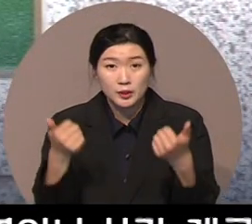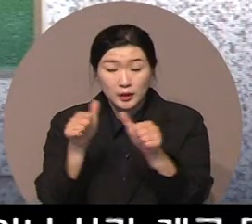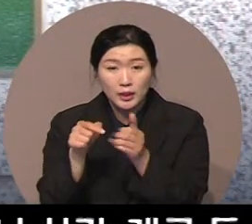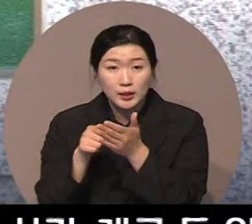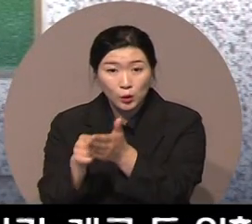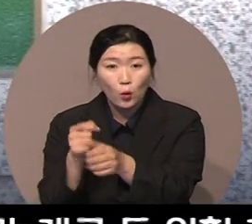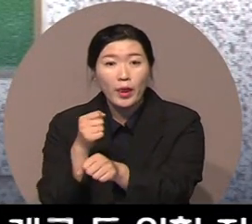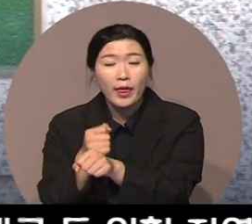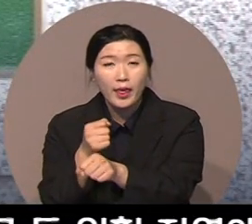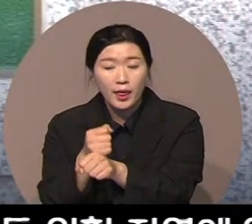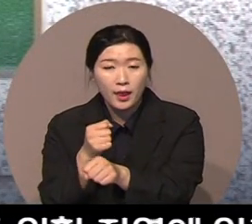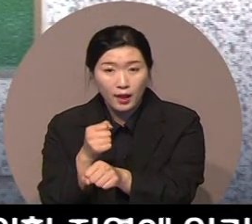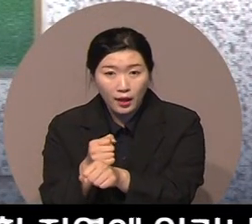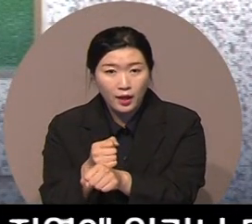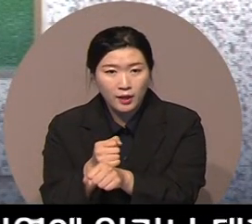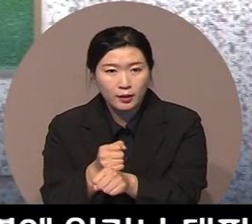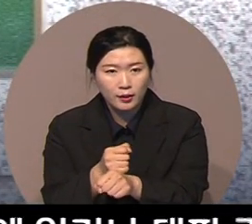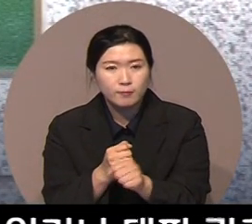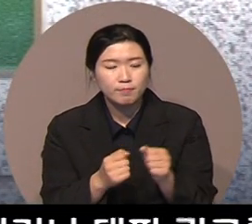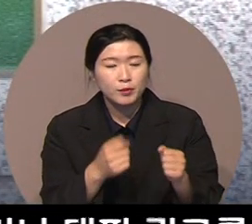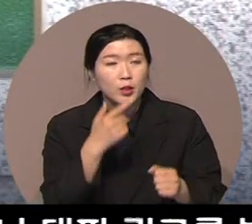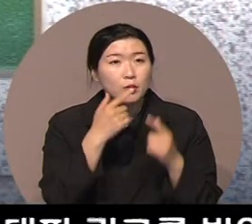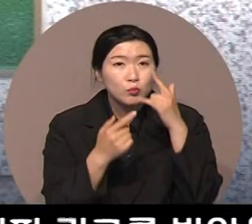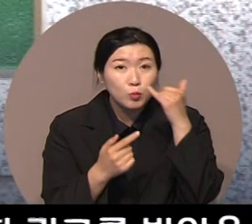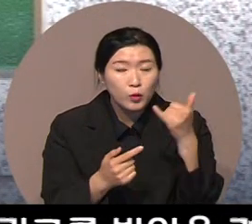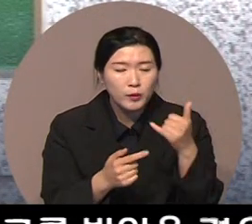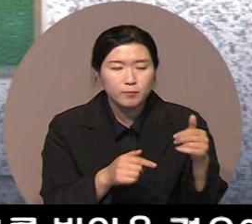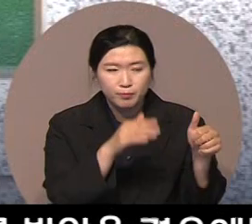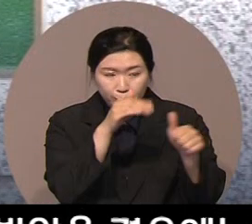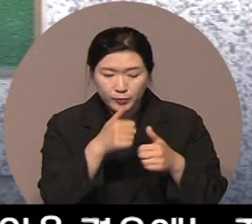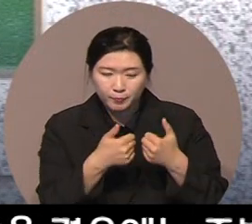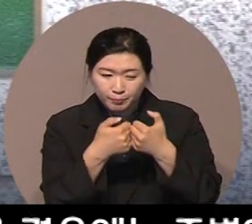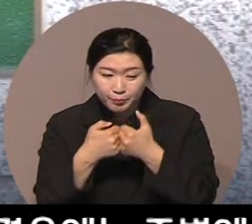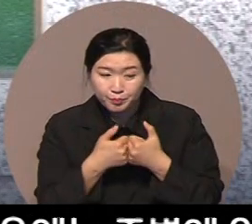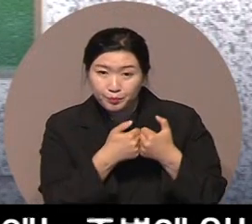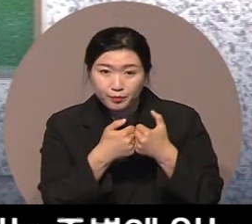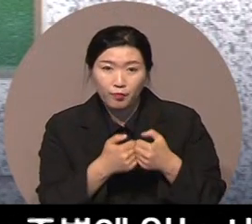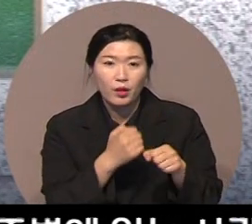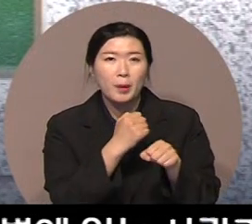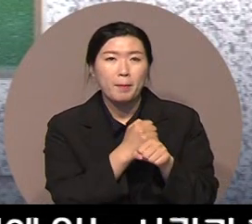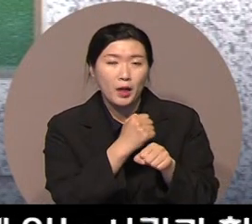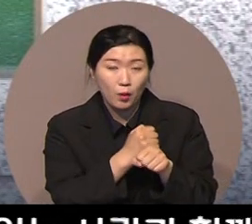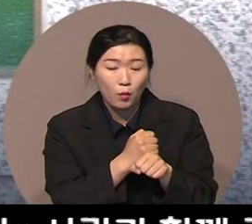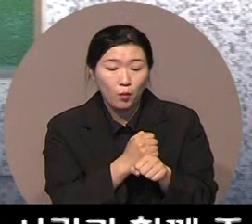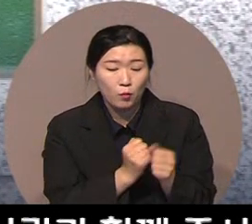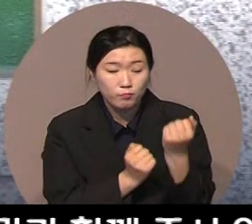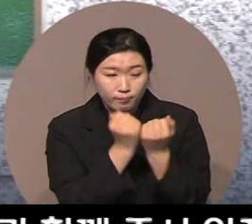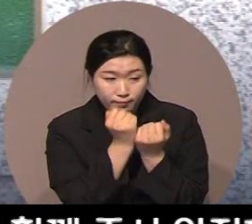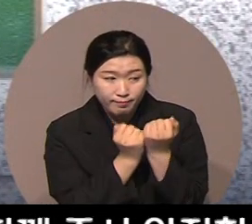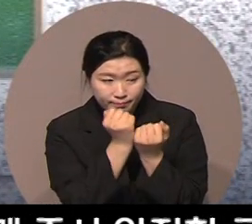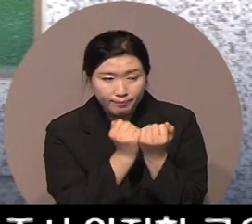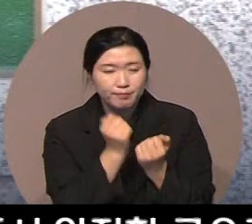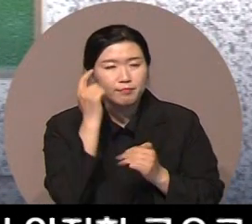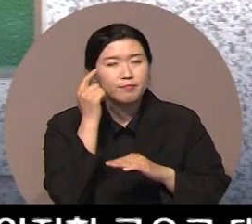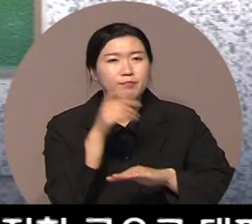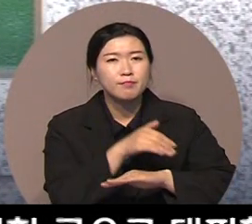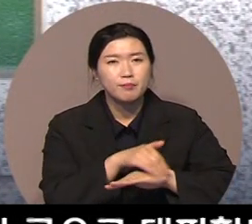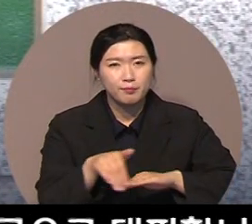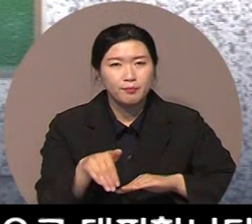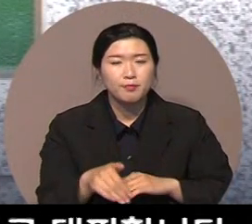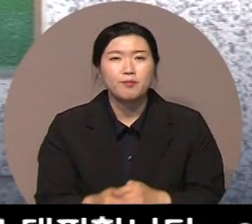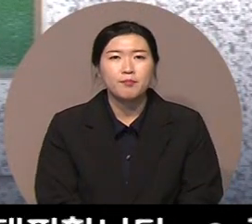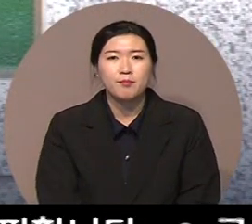빨리 이루어질 수 있도록 제일 먼저 부모님이랑 상담도 하고